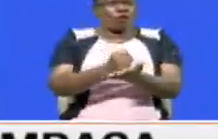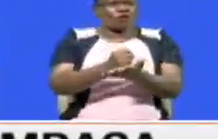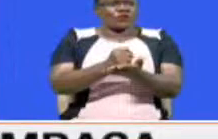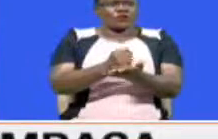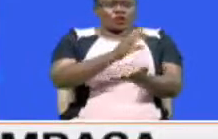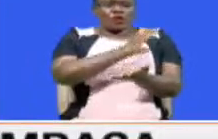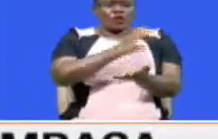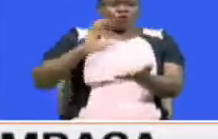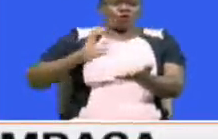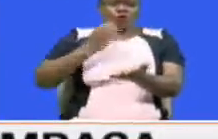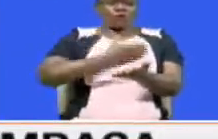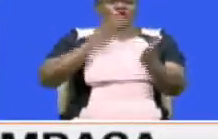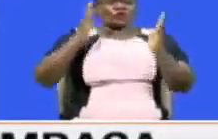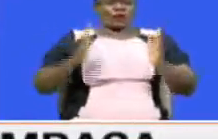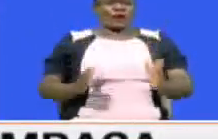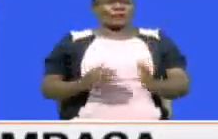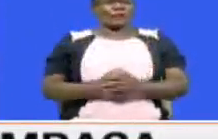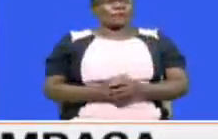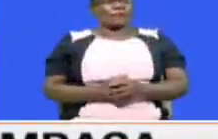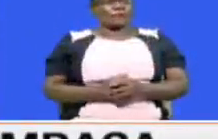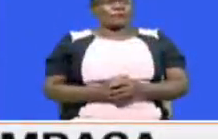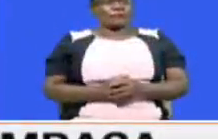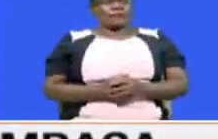za kamishna wa kaunti yalikuwepo.